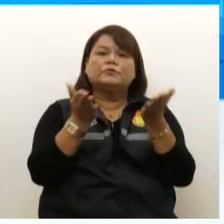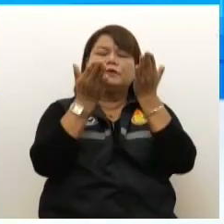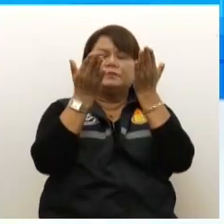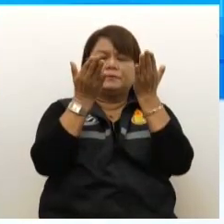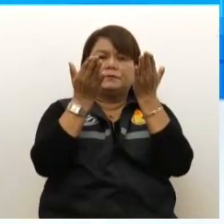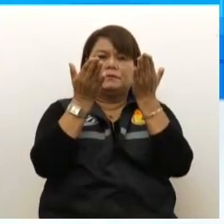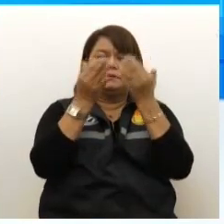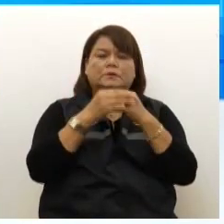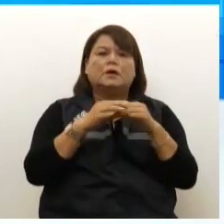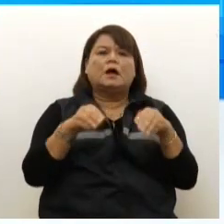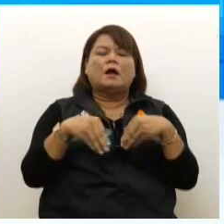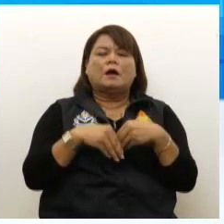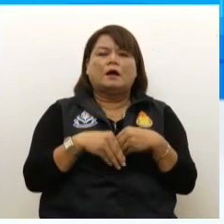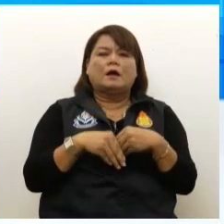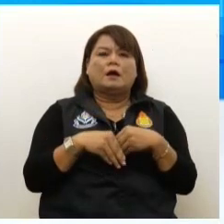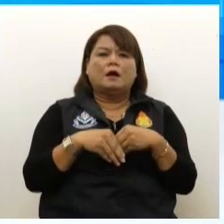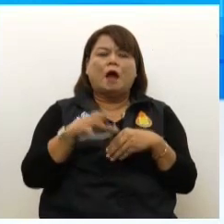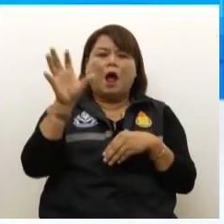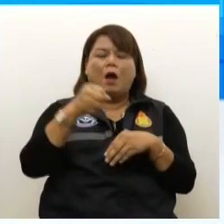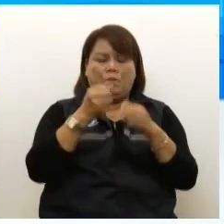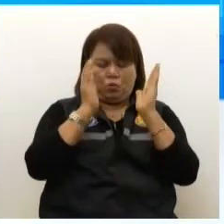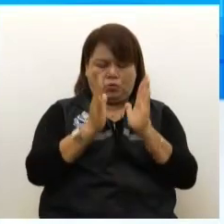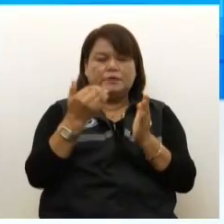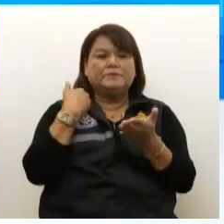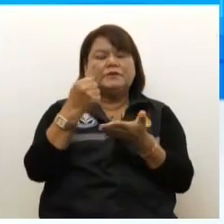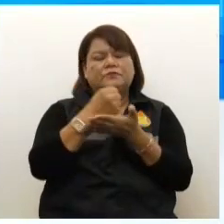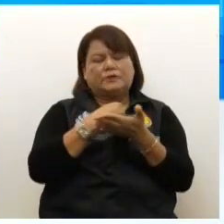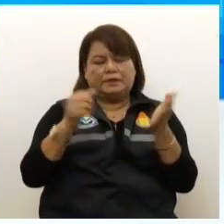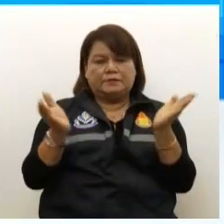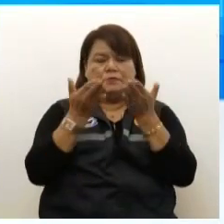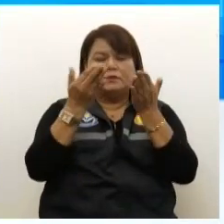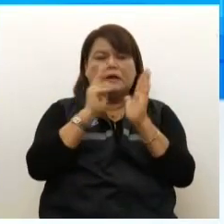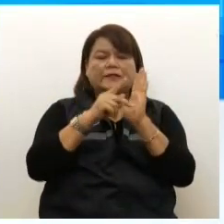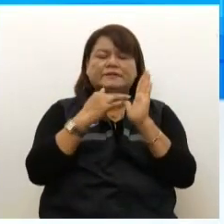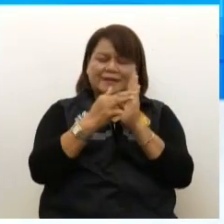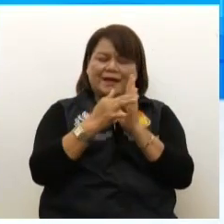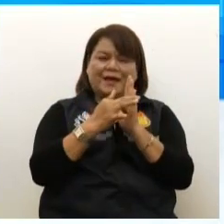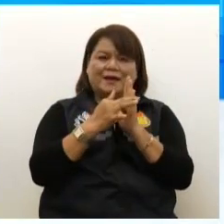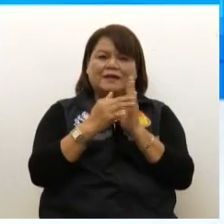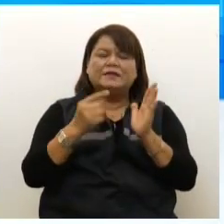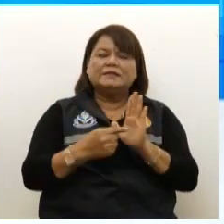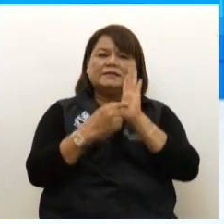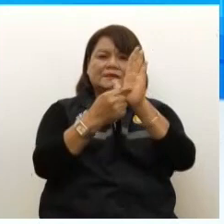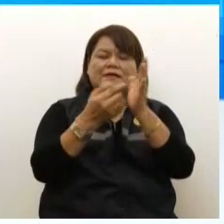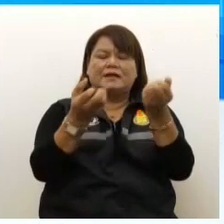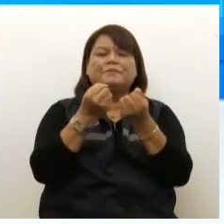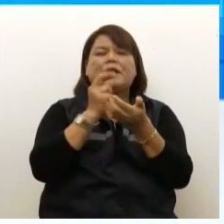นุนหรือเอาบุคคลที่มีส่วนเข้ามาสนับสนุนการศึกษาของพวกเราเสนอเข้ารับรางวัลใน